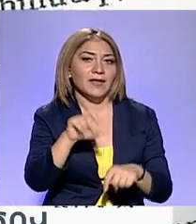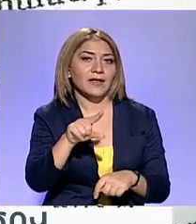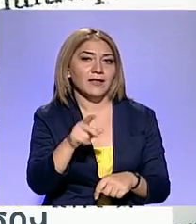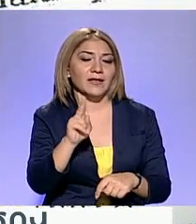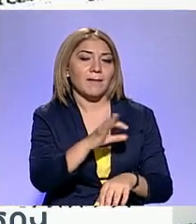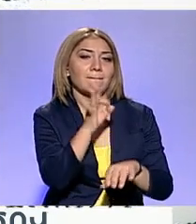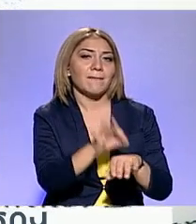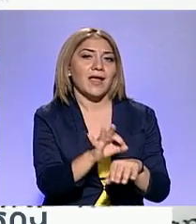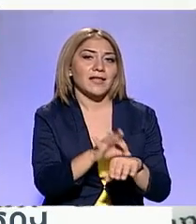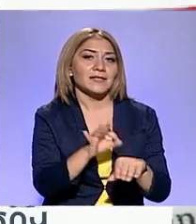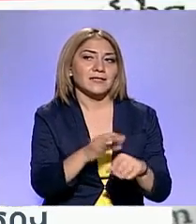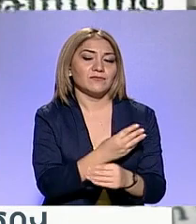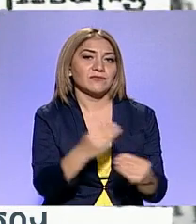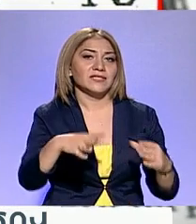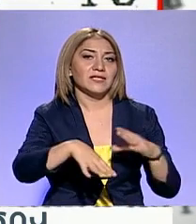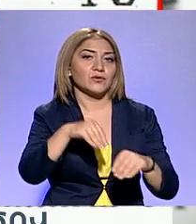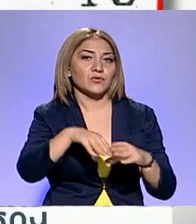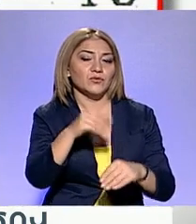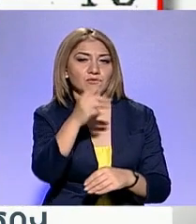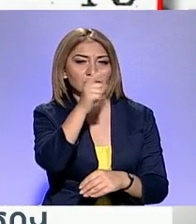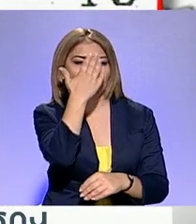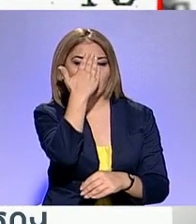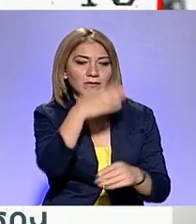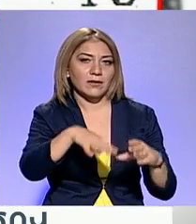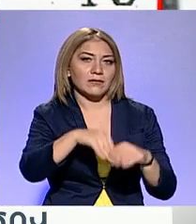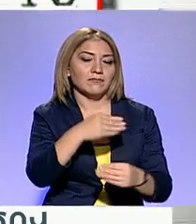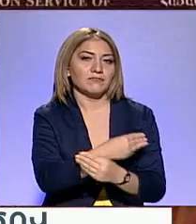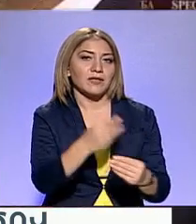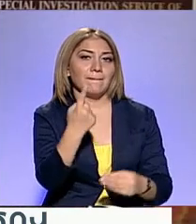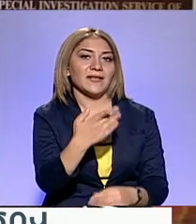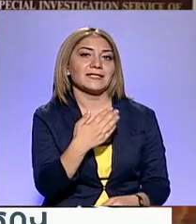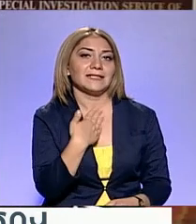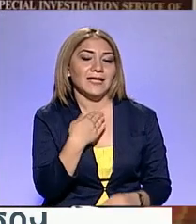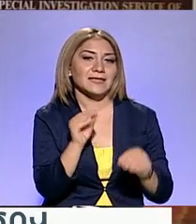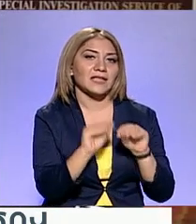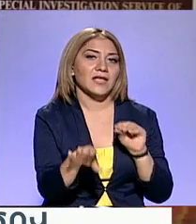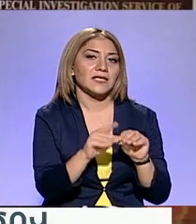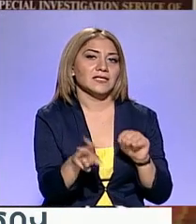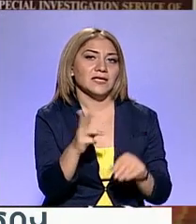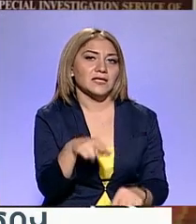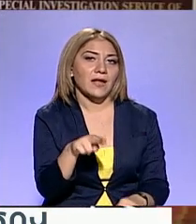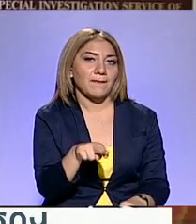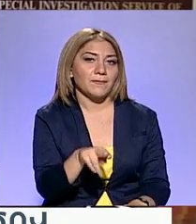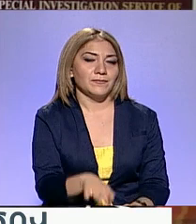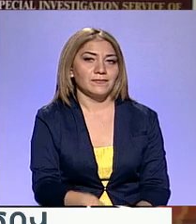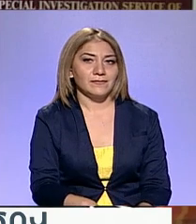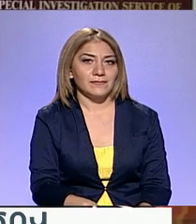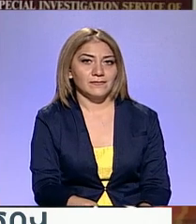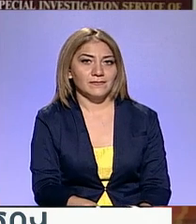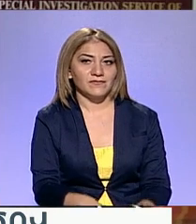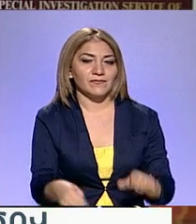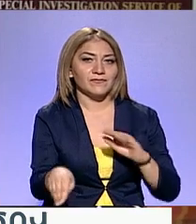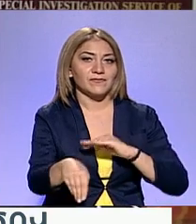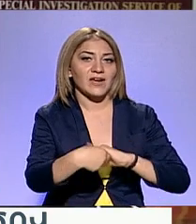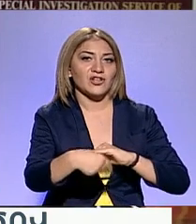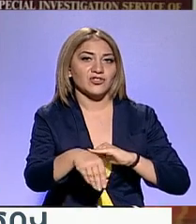ՀՀԿ-ական պատասխանատուներին, ընտրողներին բաժանելու համար։ Մեկ քվեի դիմաց 10 000-ական դրամով որպես կաշառք